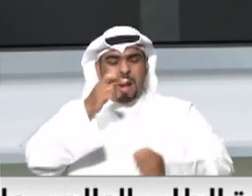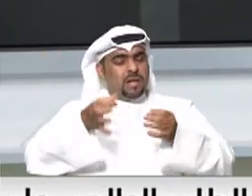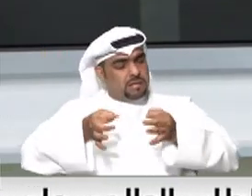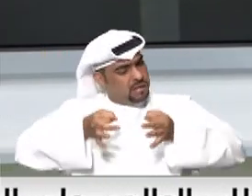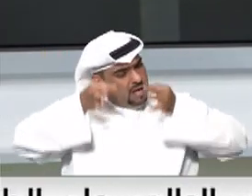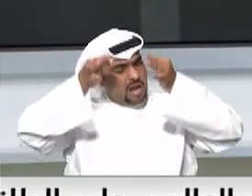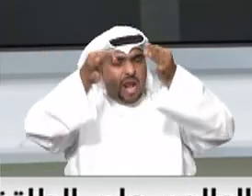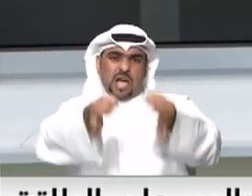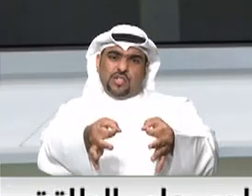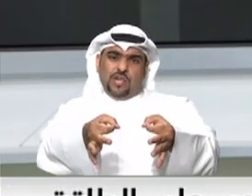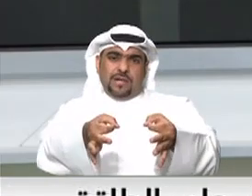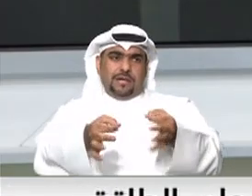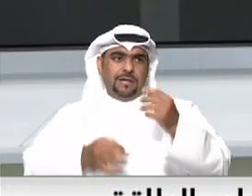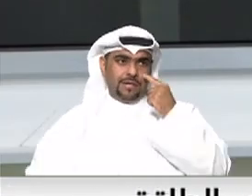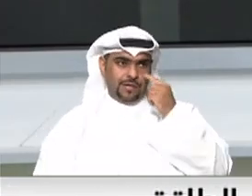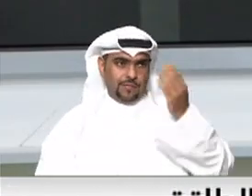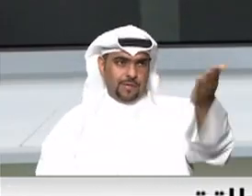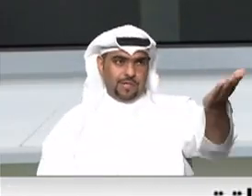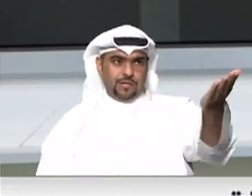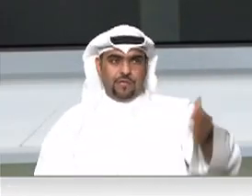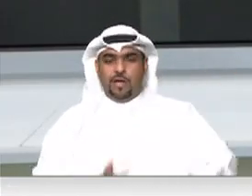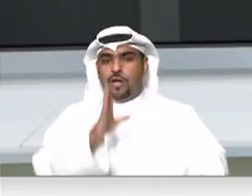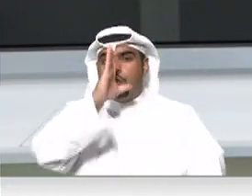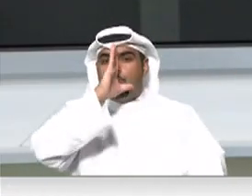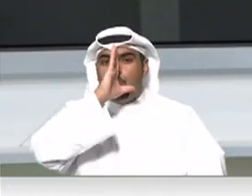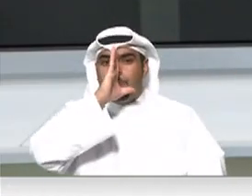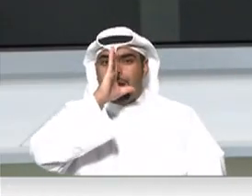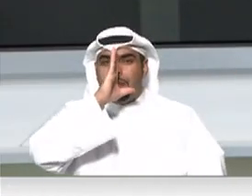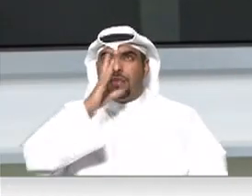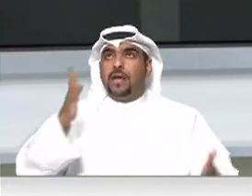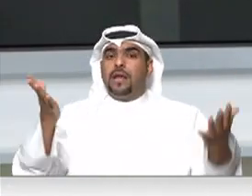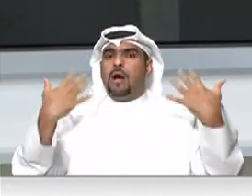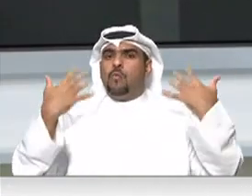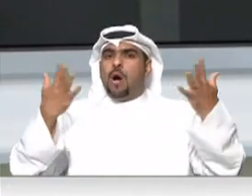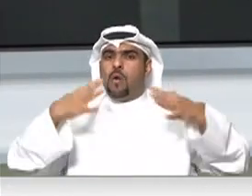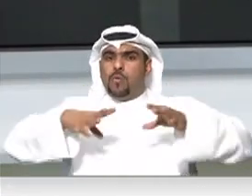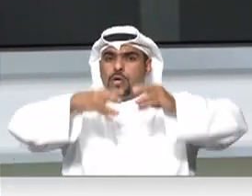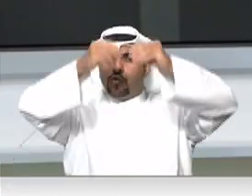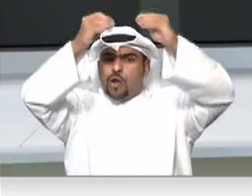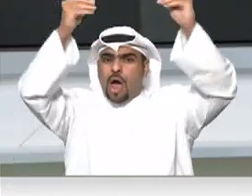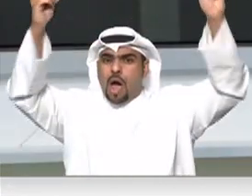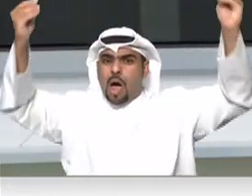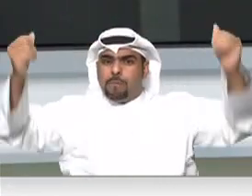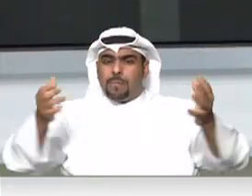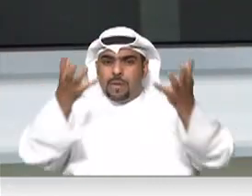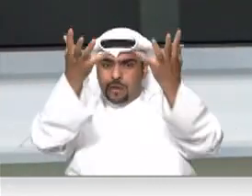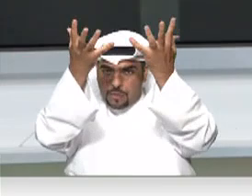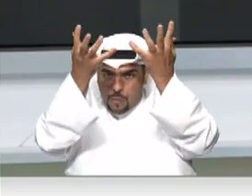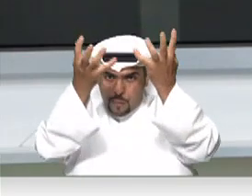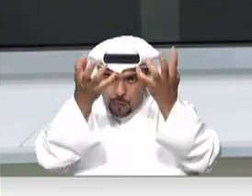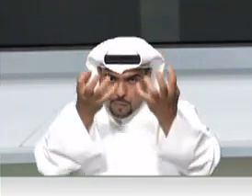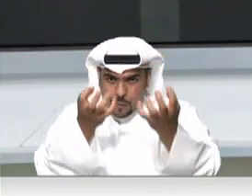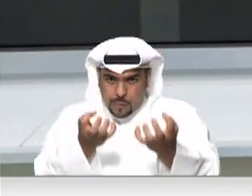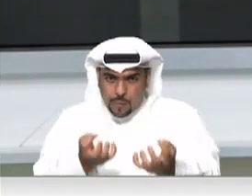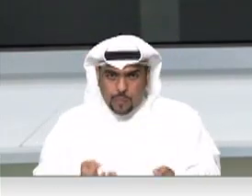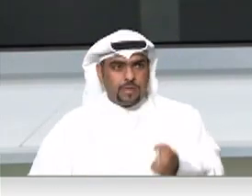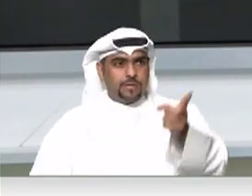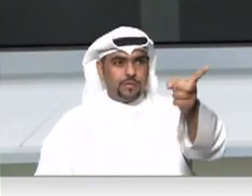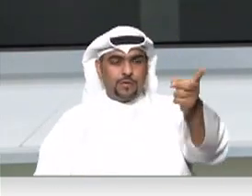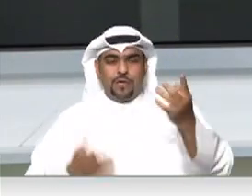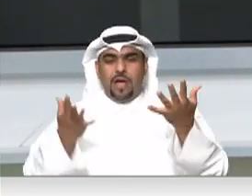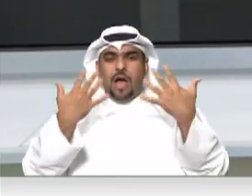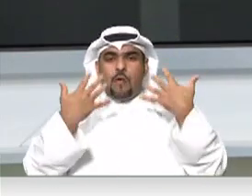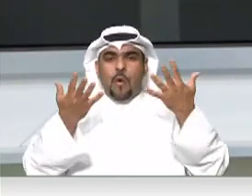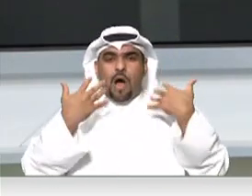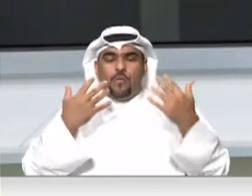تتراجع سرعه الرياح اكثر وراح تكون من 128 43 عظمى في يوم الاثنين والصغرى ثلاثه وثلاثين ما عبور لبعض